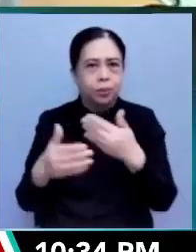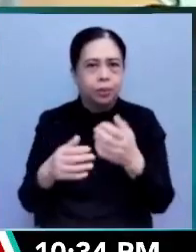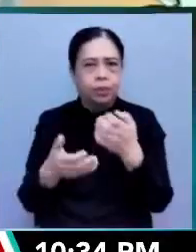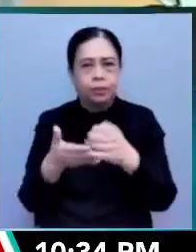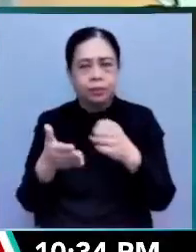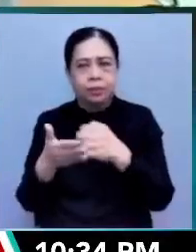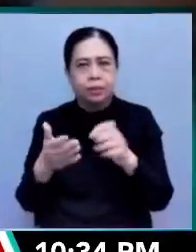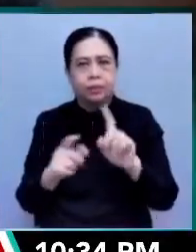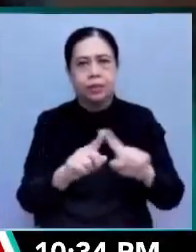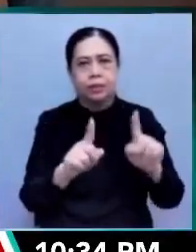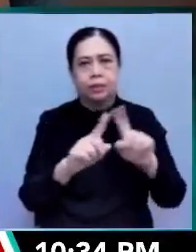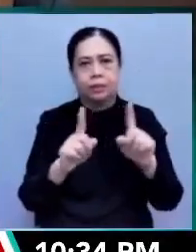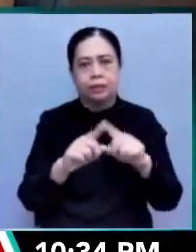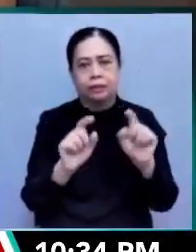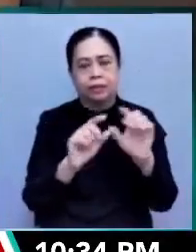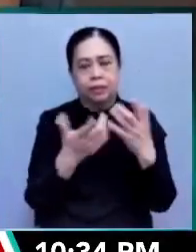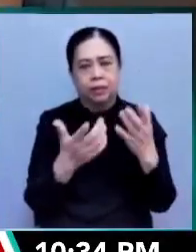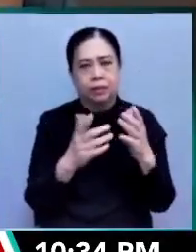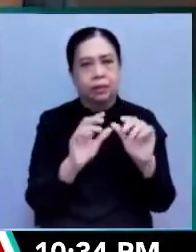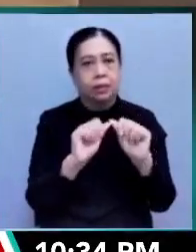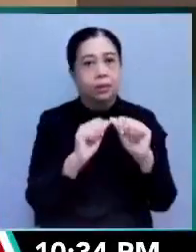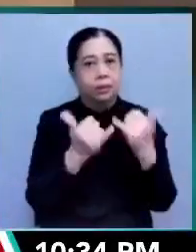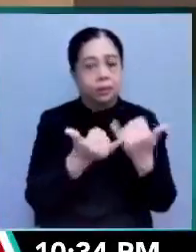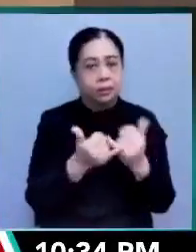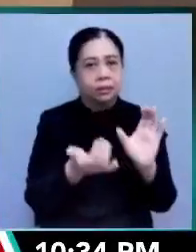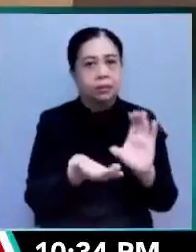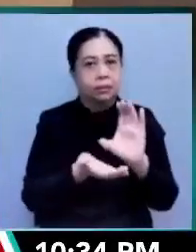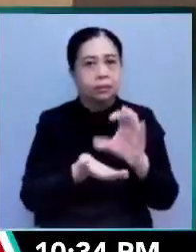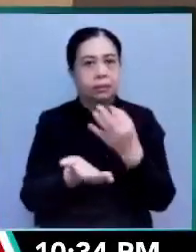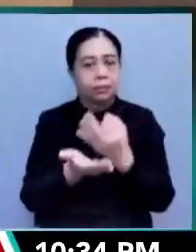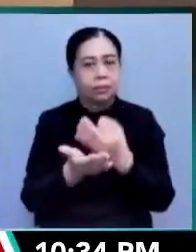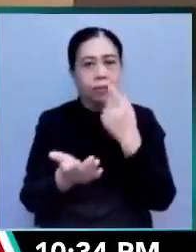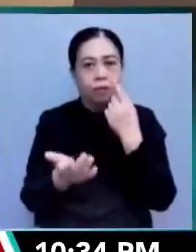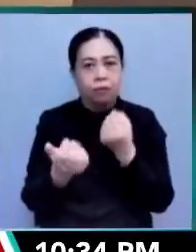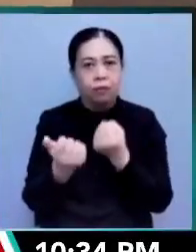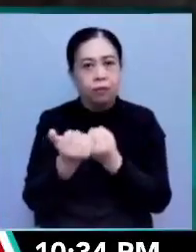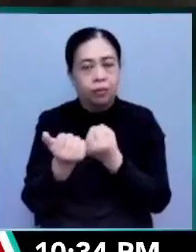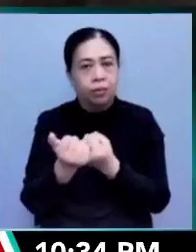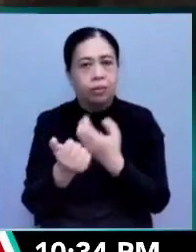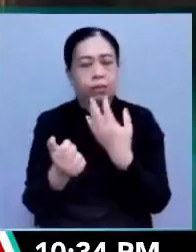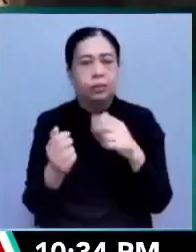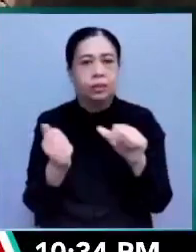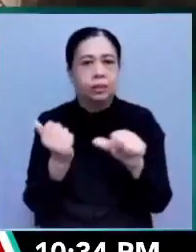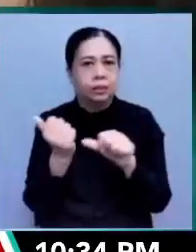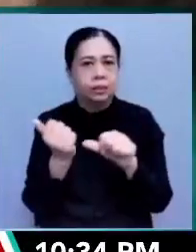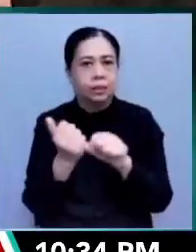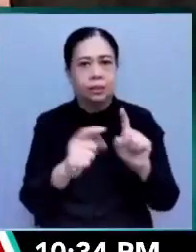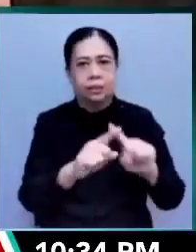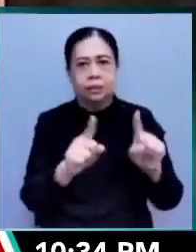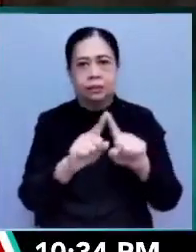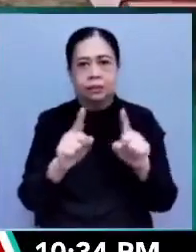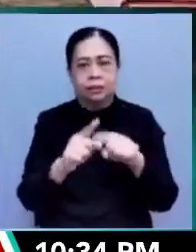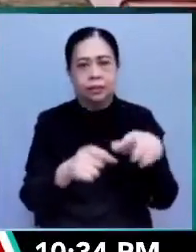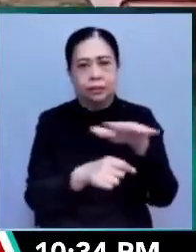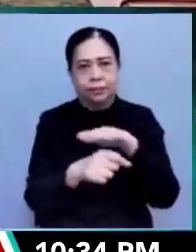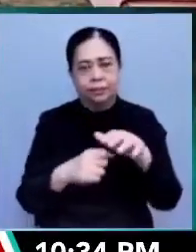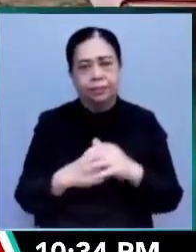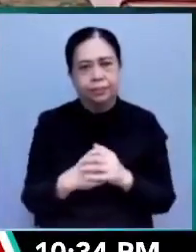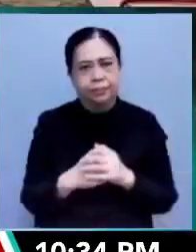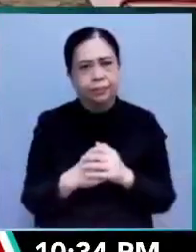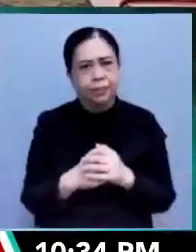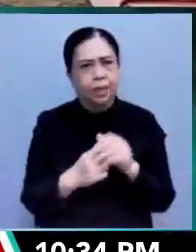ibang kagawaran. Naglaan din ng pondo para sa subsidy at financial assistance ng iba't ibang sektor. Hindi naman daw ganap